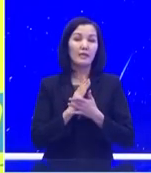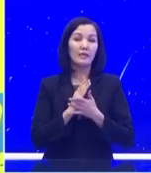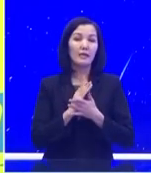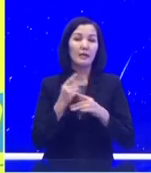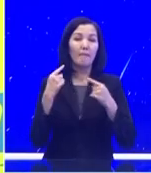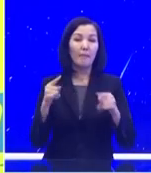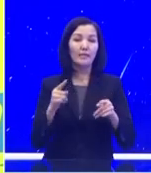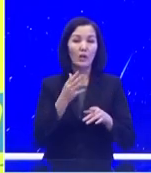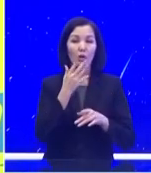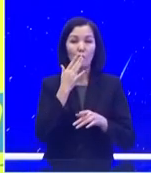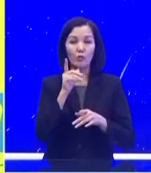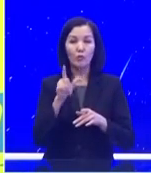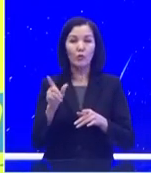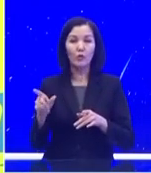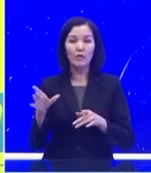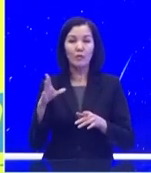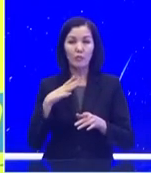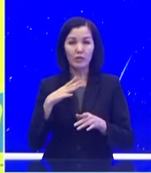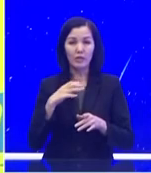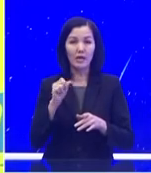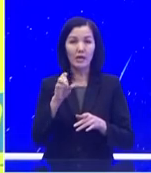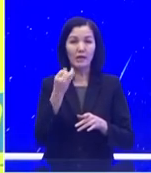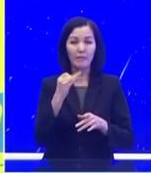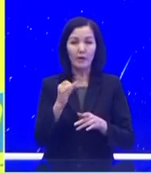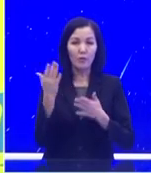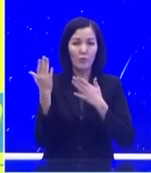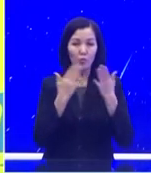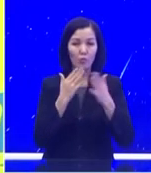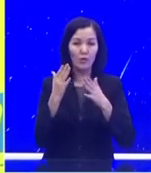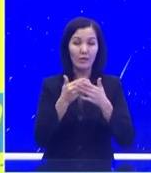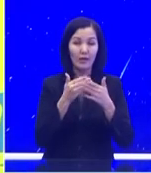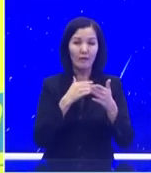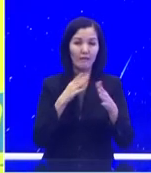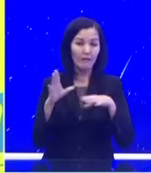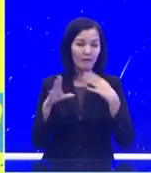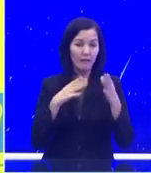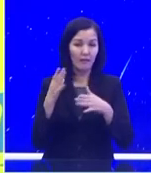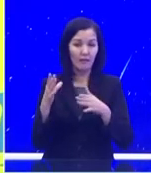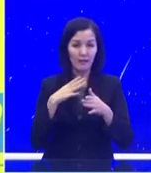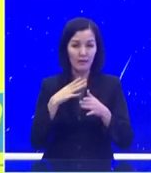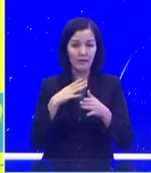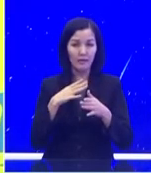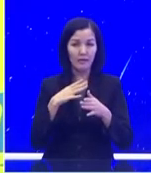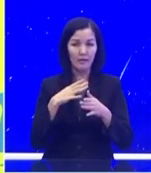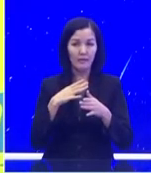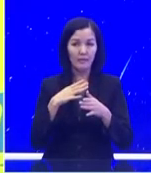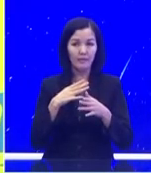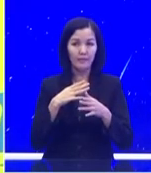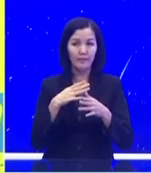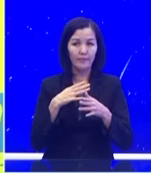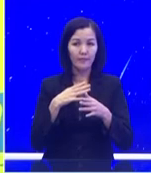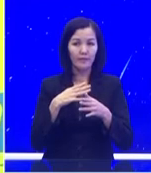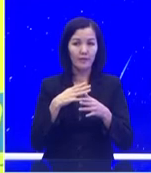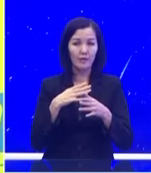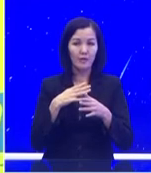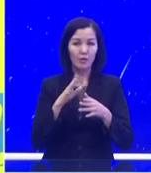ұлт өкілдері болса дағы Абай оқуларына дайындықпен келгенін білініп тұр. Бұл жерде балалардың